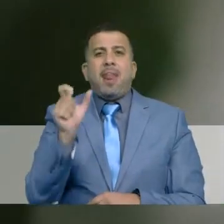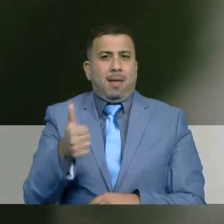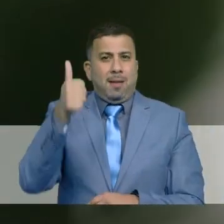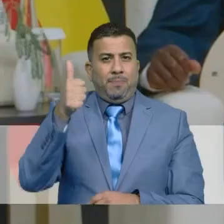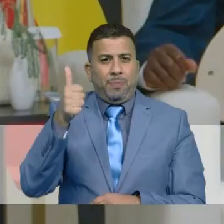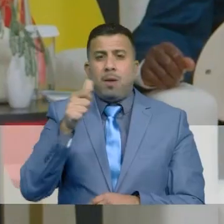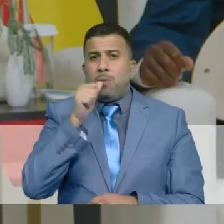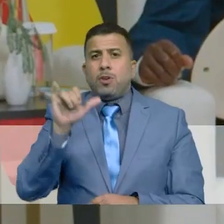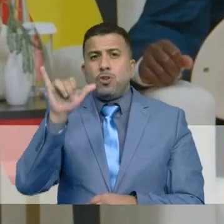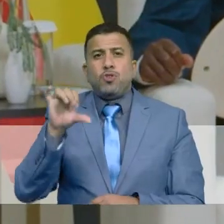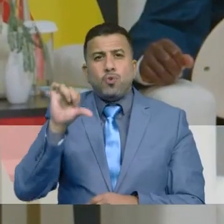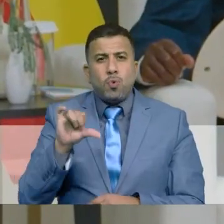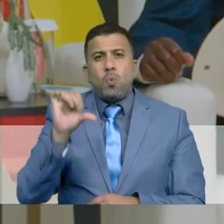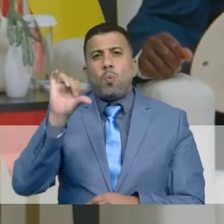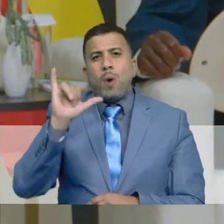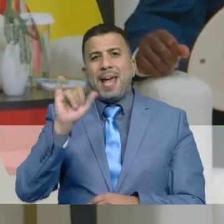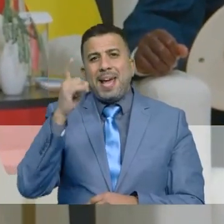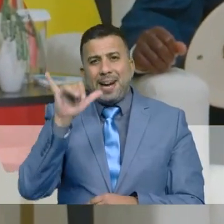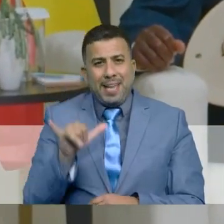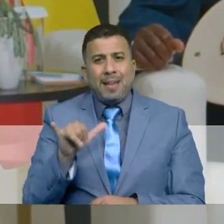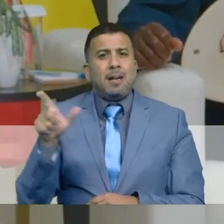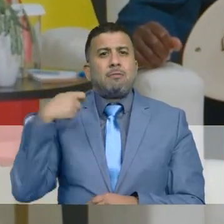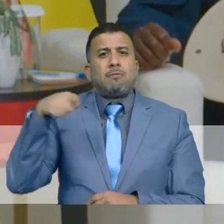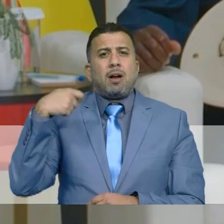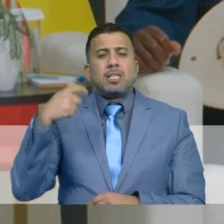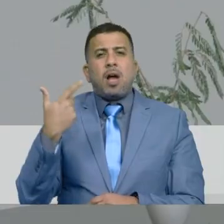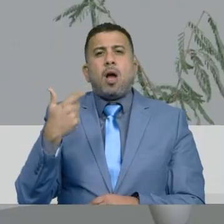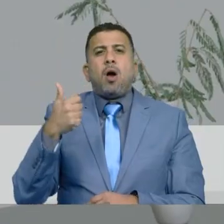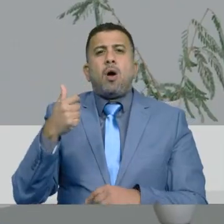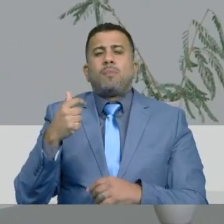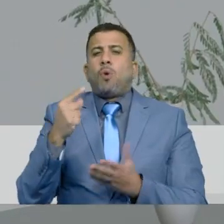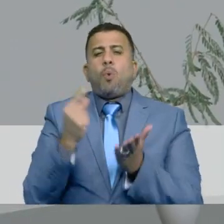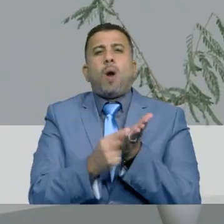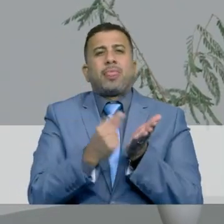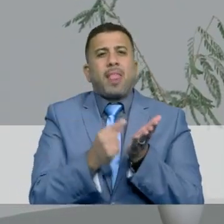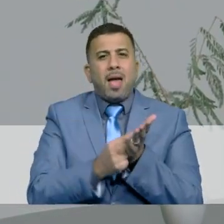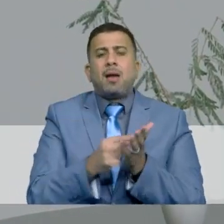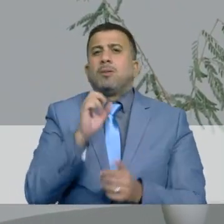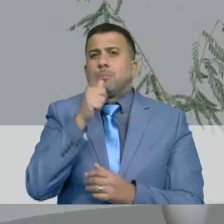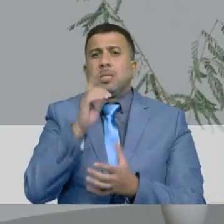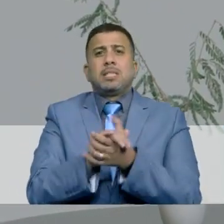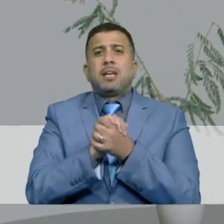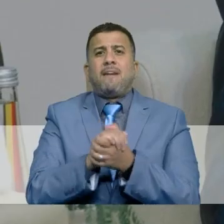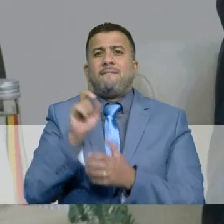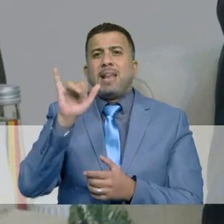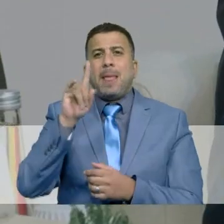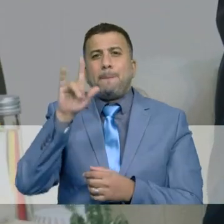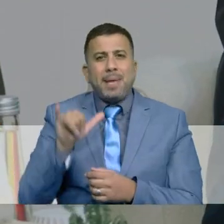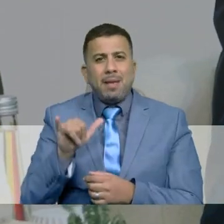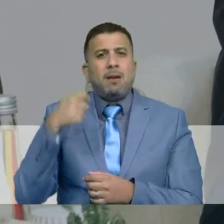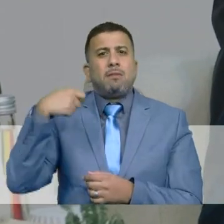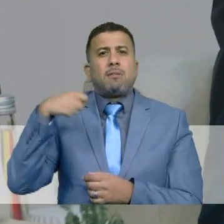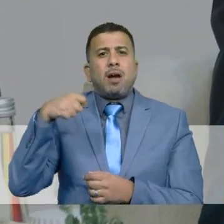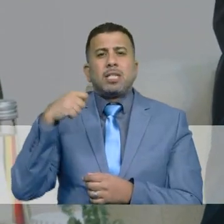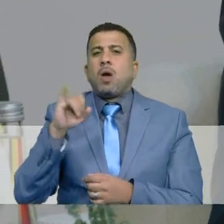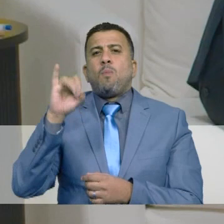وفخامه رئيس جمهوريه اوغندا وفخامه فلبيني يوسي رئيس